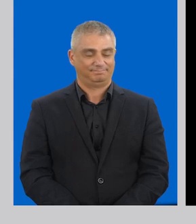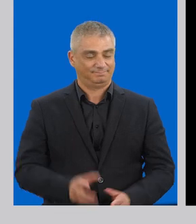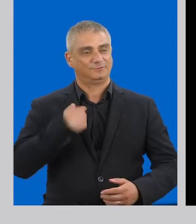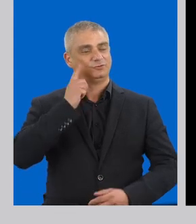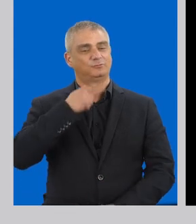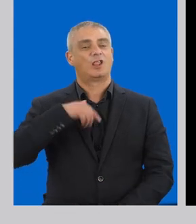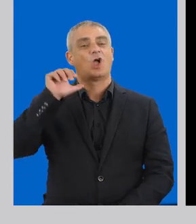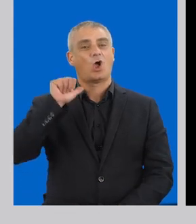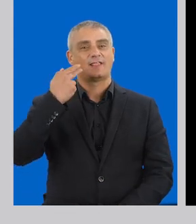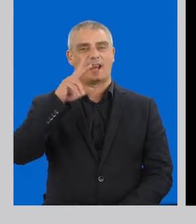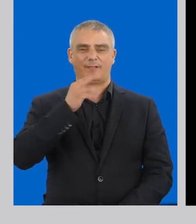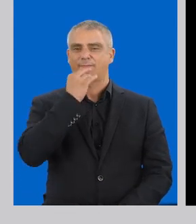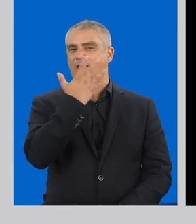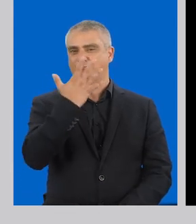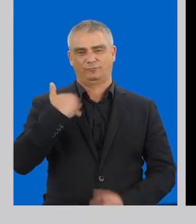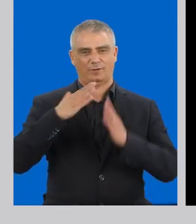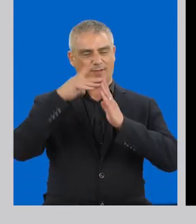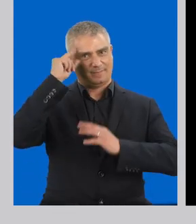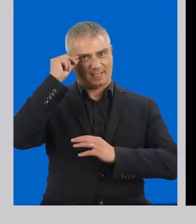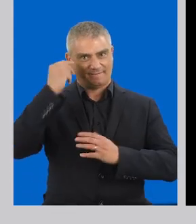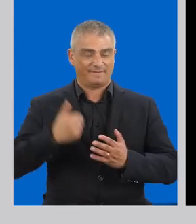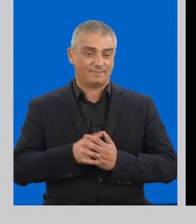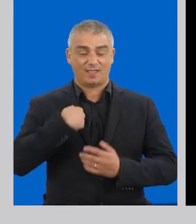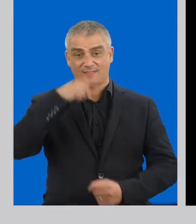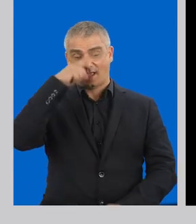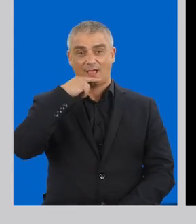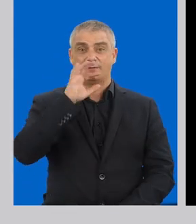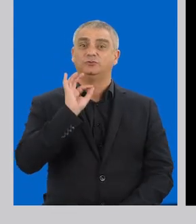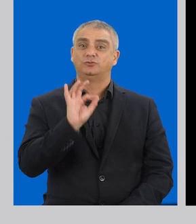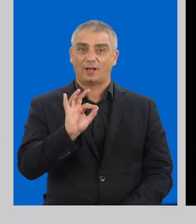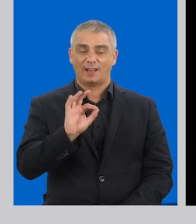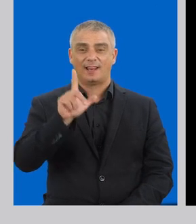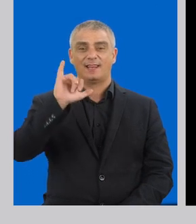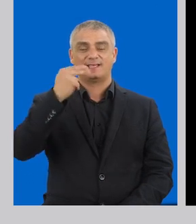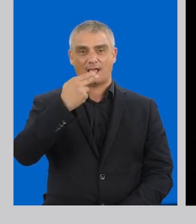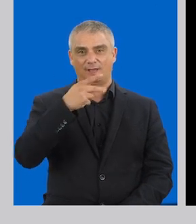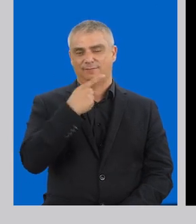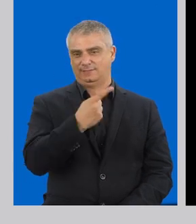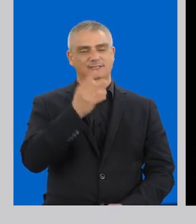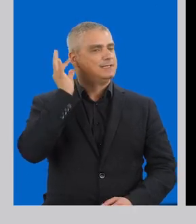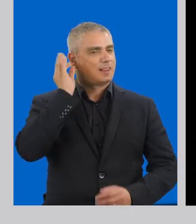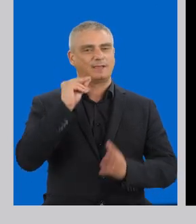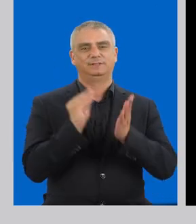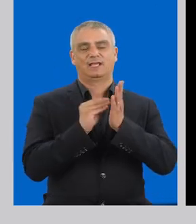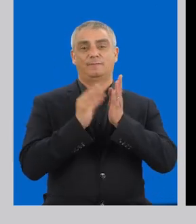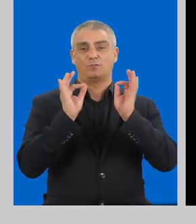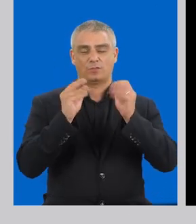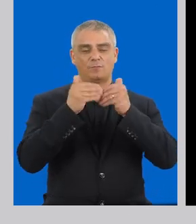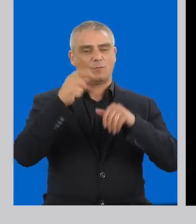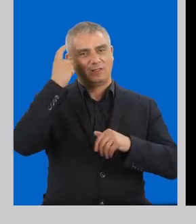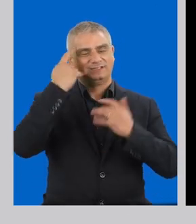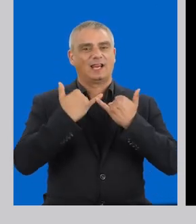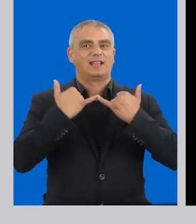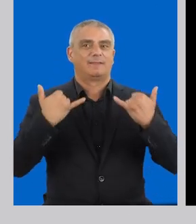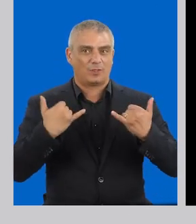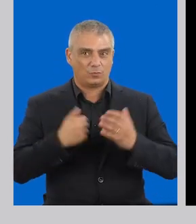אז לי קוראים אורן אלמן אני בן 55 תל אביבי אני אבא של ליא ליה היא ילדה עם צרכים מיוחדים מוגבלות